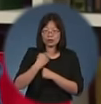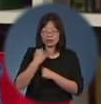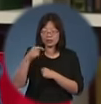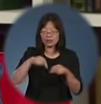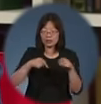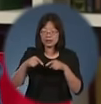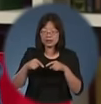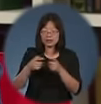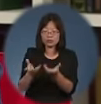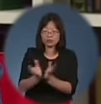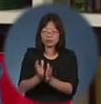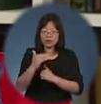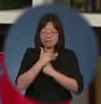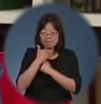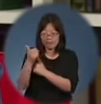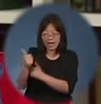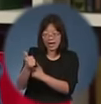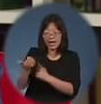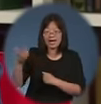불량마스크